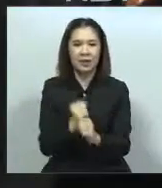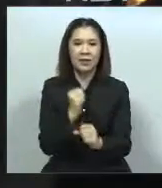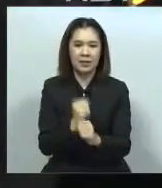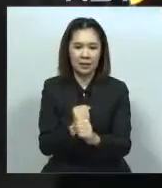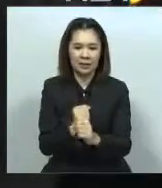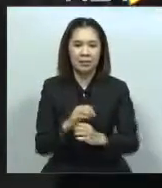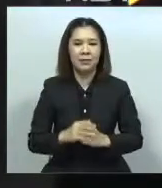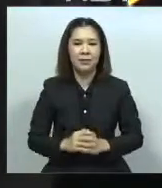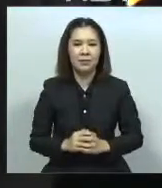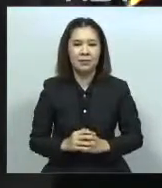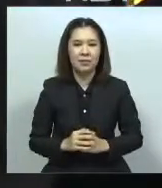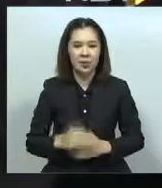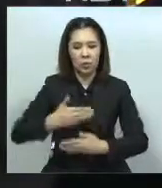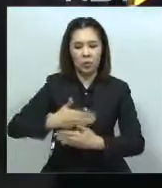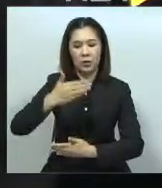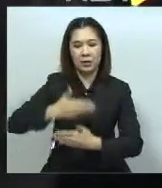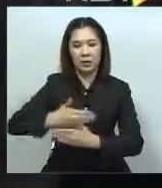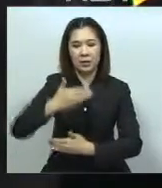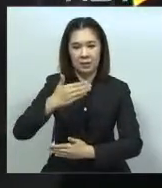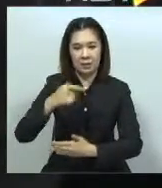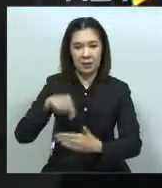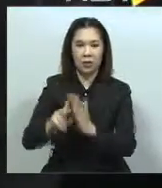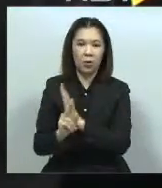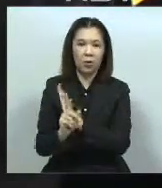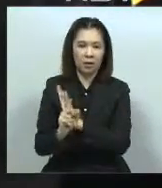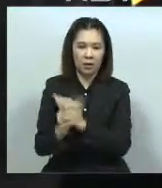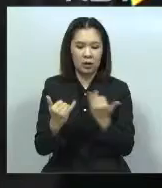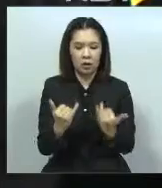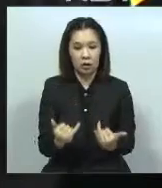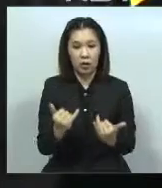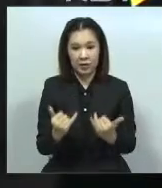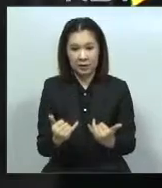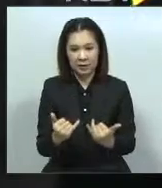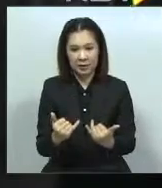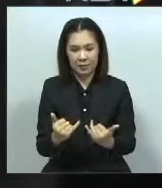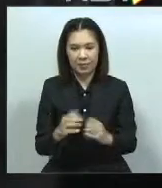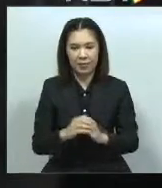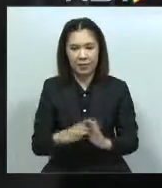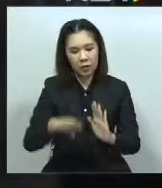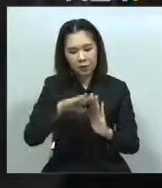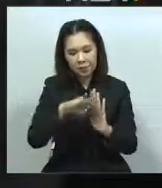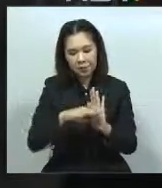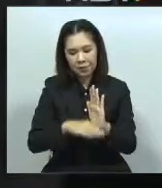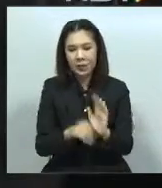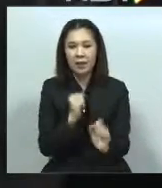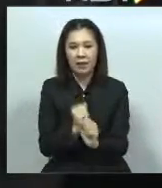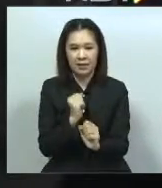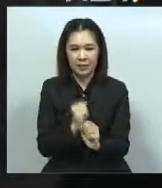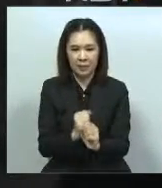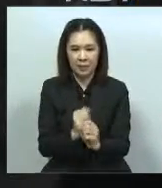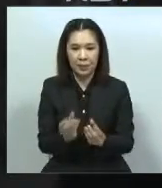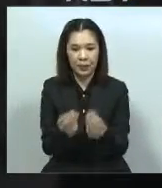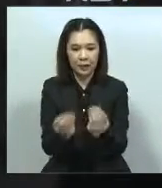สร้างตนเองเขื่อนอุบลรัตน์ก็อยู่ในกระบวนการที่จะอนุญาตให้สม